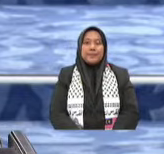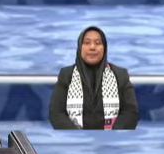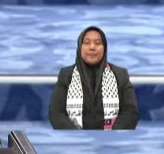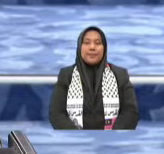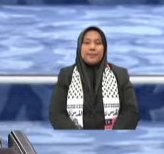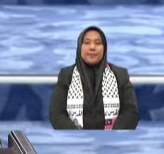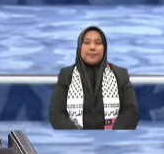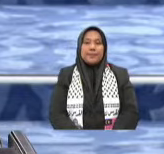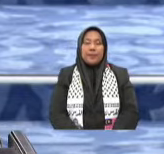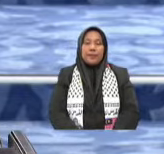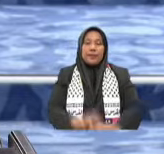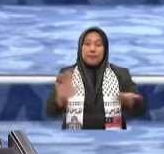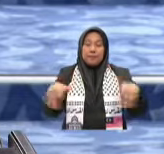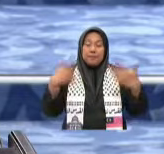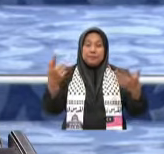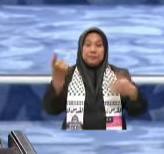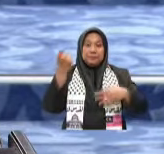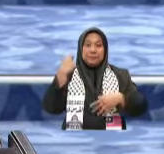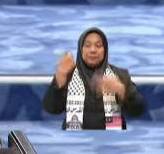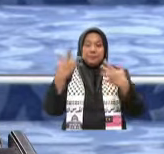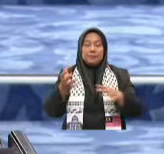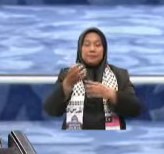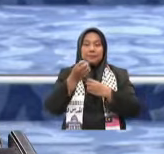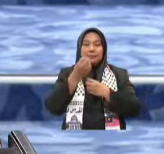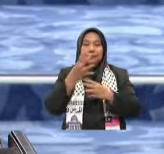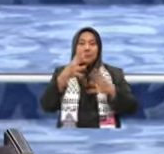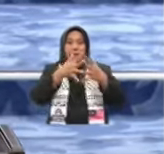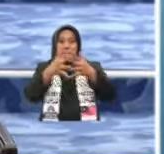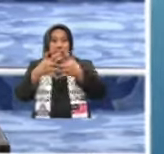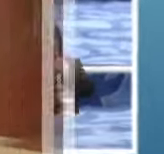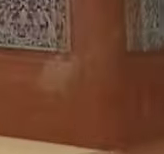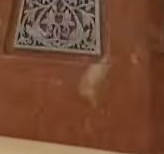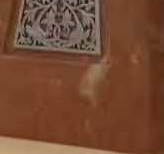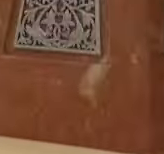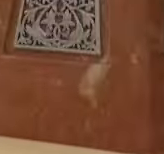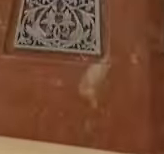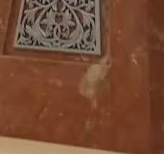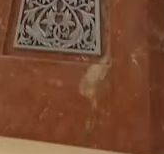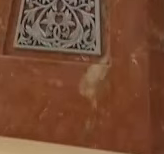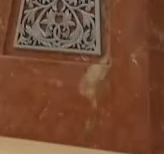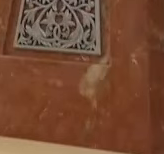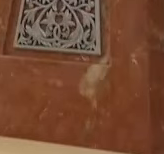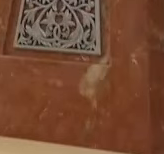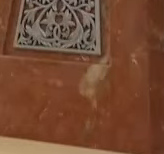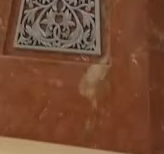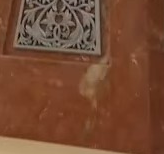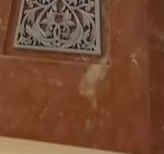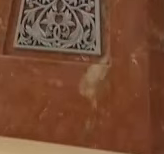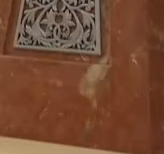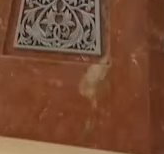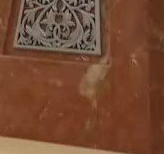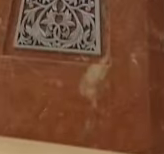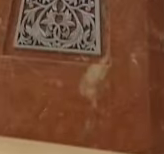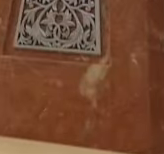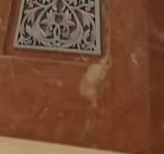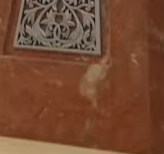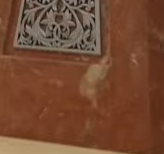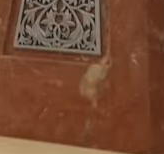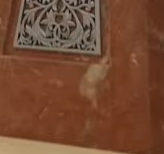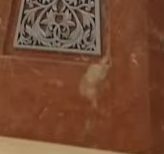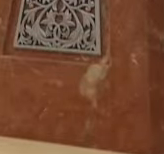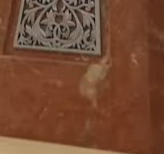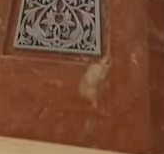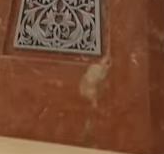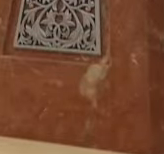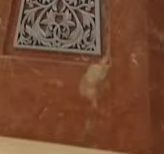memberikan pendirian tegas mengenai isu berkenaan. Saya tidak akan menerima sebarang ugutan. Demikian tegas Perdana